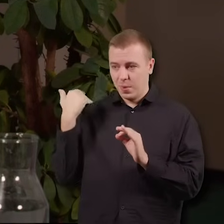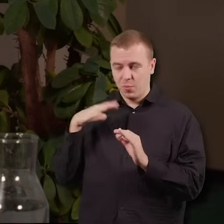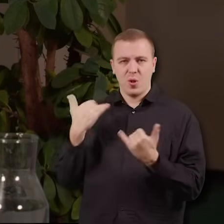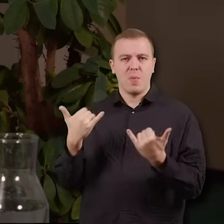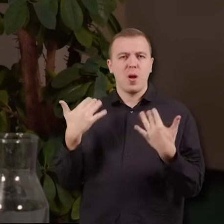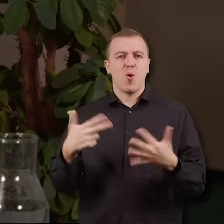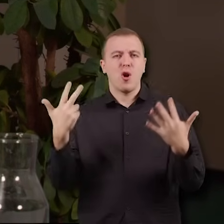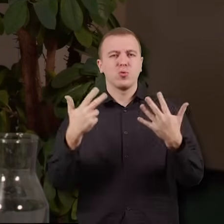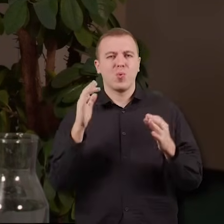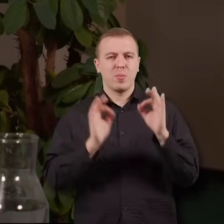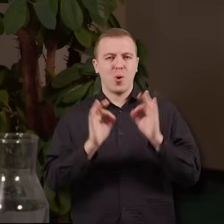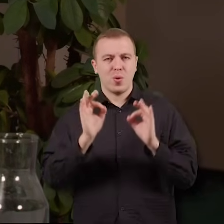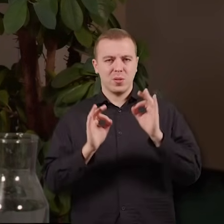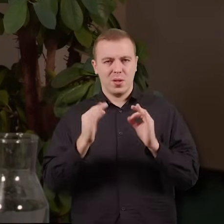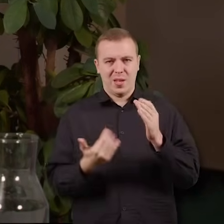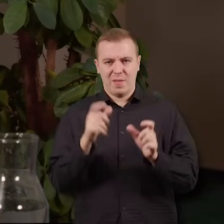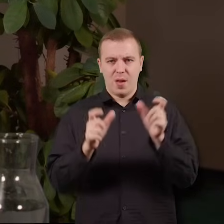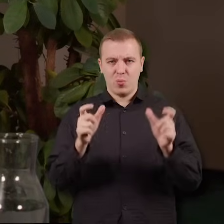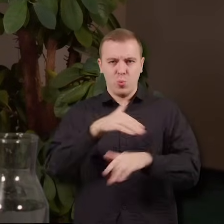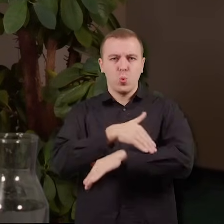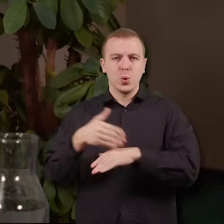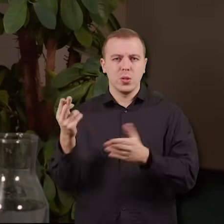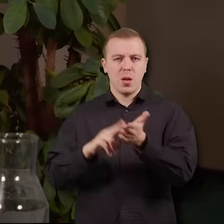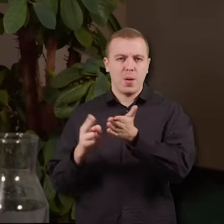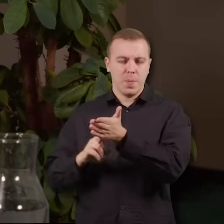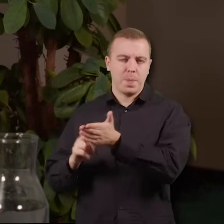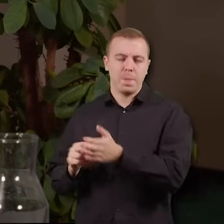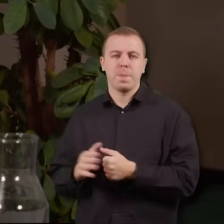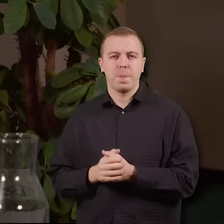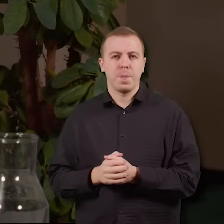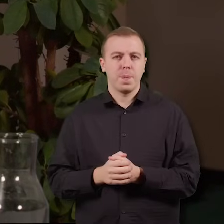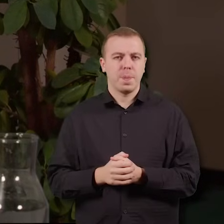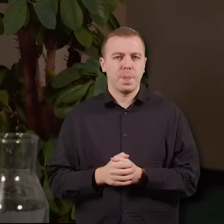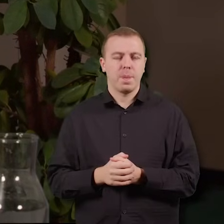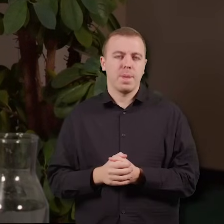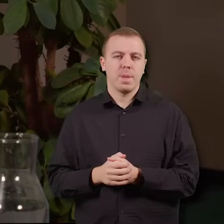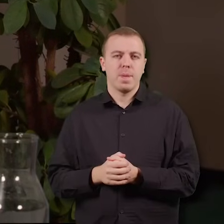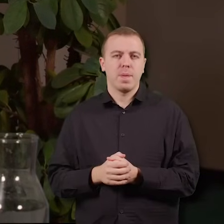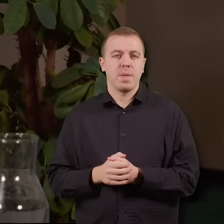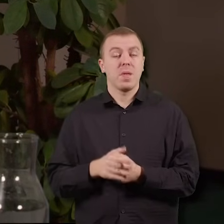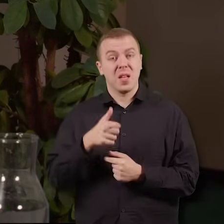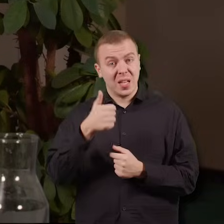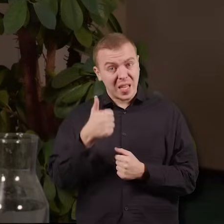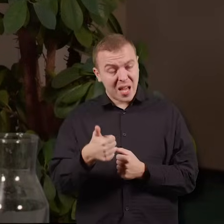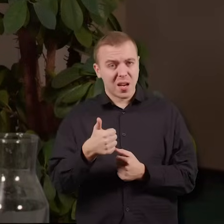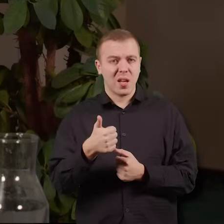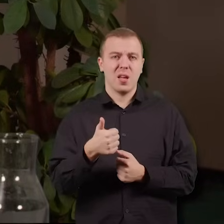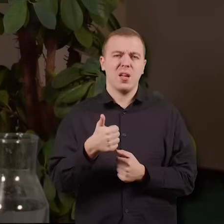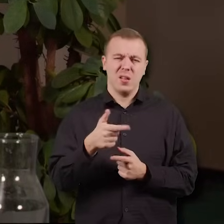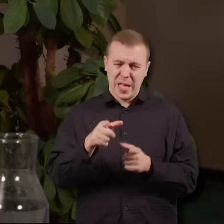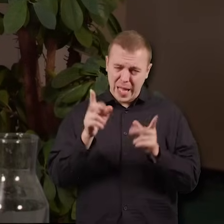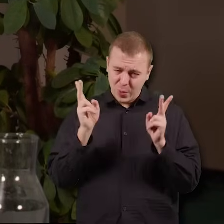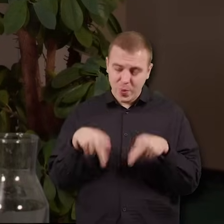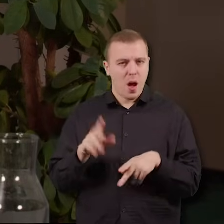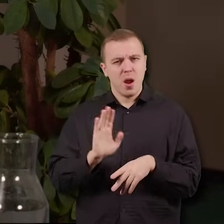beveik 8% šiemet imigrantų skaičius į Lietuvą iš trečiųjų šalių yra padidėjęs išaugęs. Gera tai tendencija, sveika, reikalinga